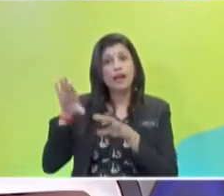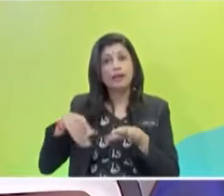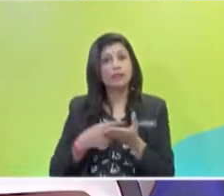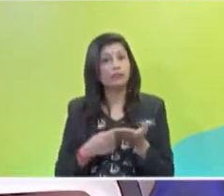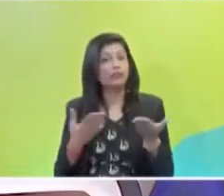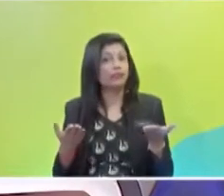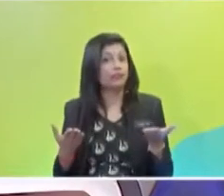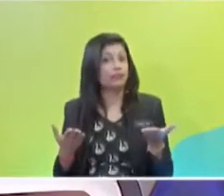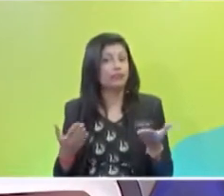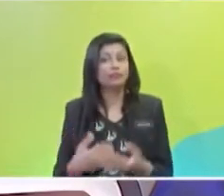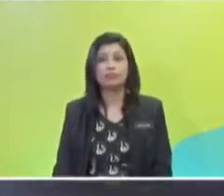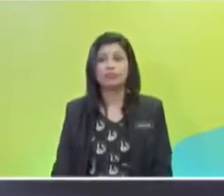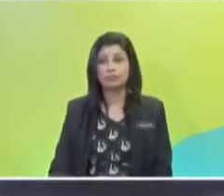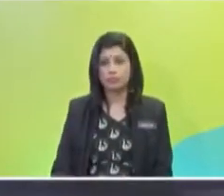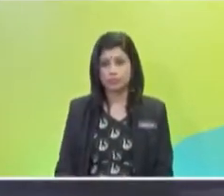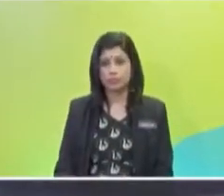Abang Din cuba bacakan.